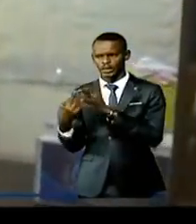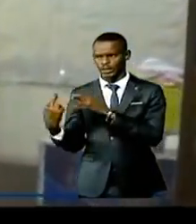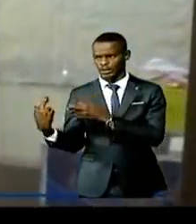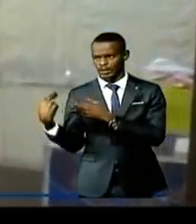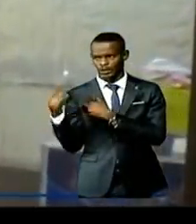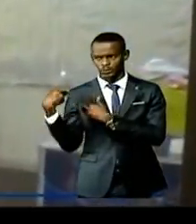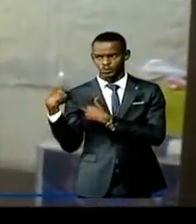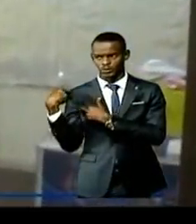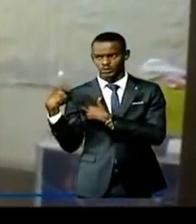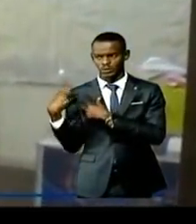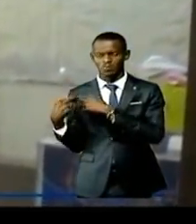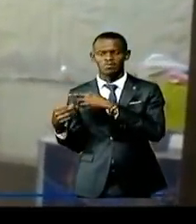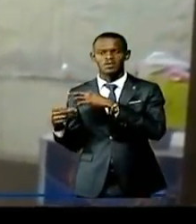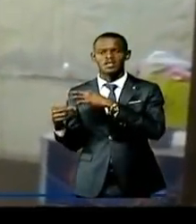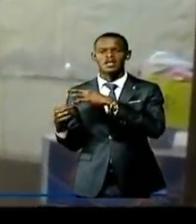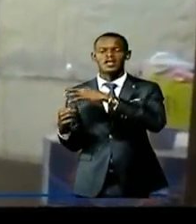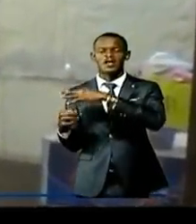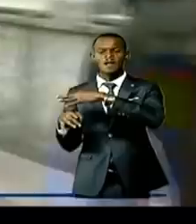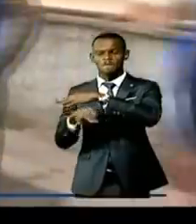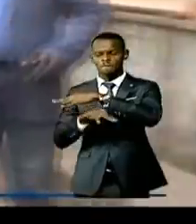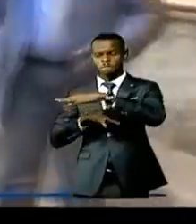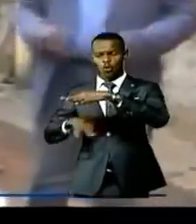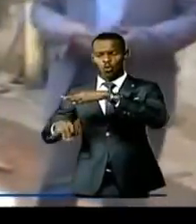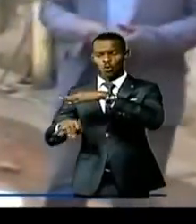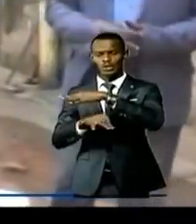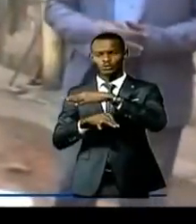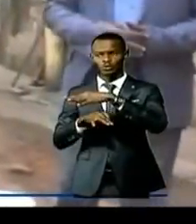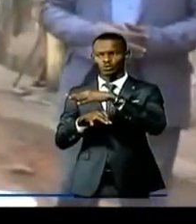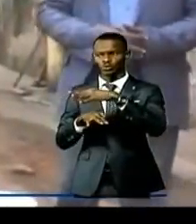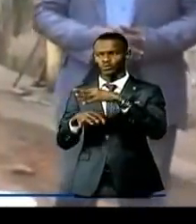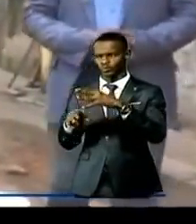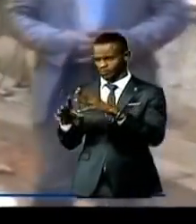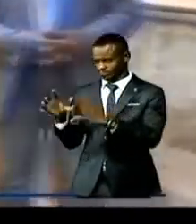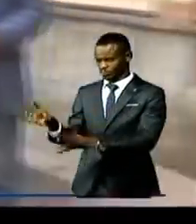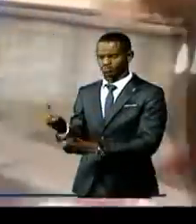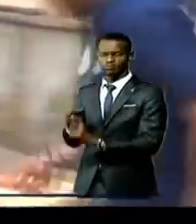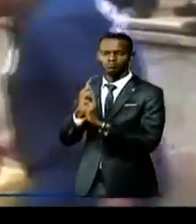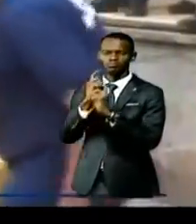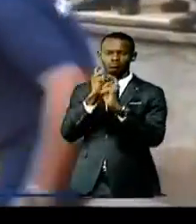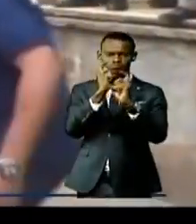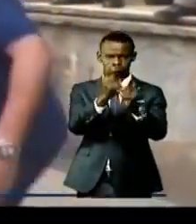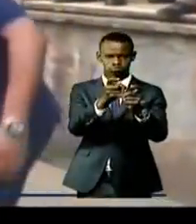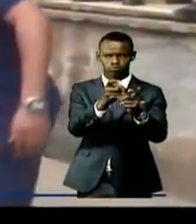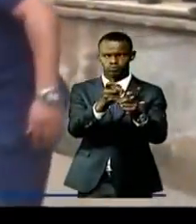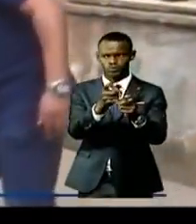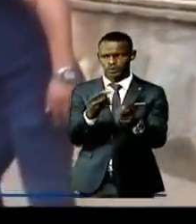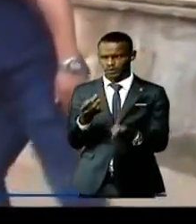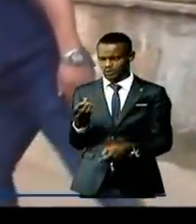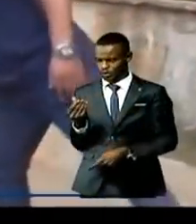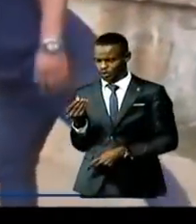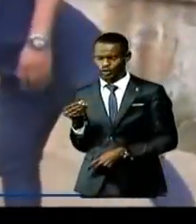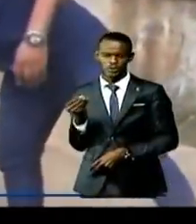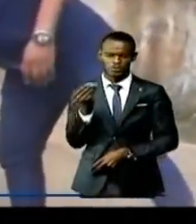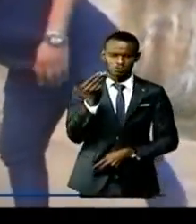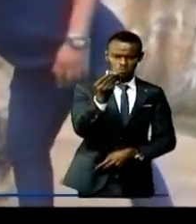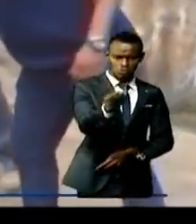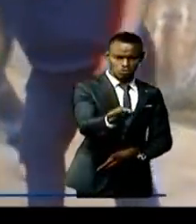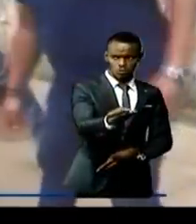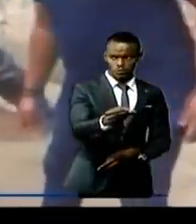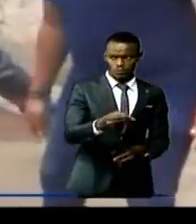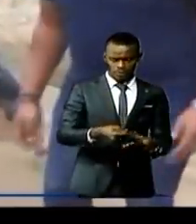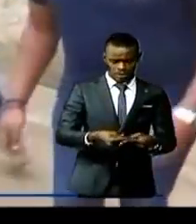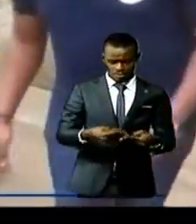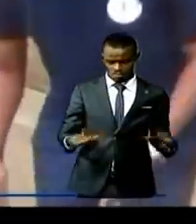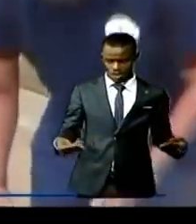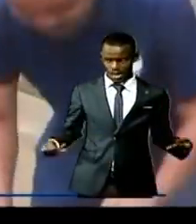Kikunda, a remis ce vendredi 4 février une assistance matérielle à la RTNC pour